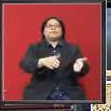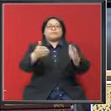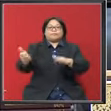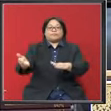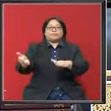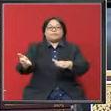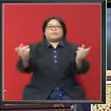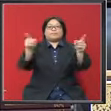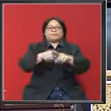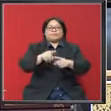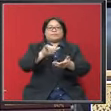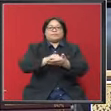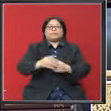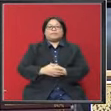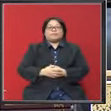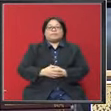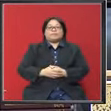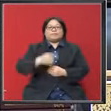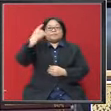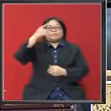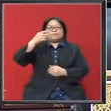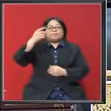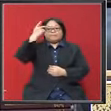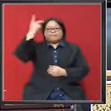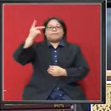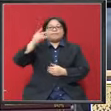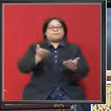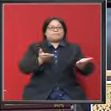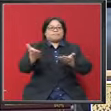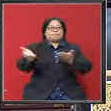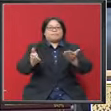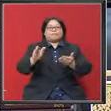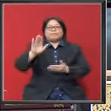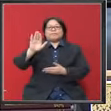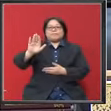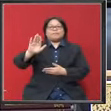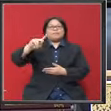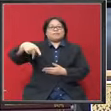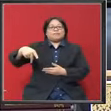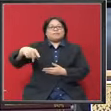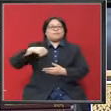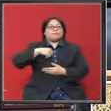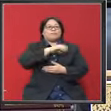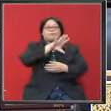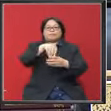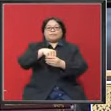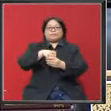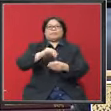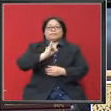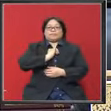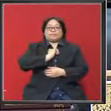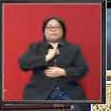terkorban dalam insiden tersebut sebagai mengenang jasa dan pengorbanan anggota-anggota tersebut terbabit